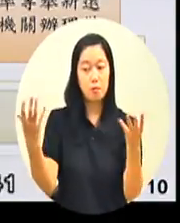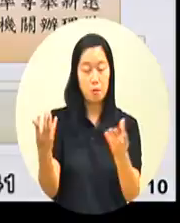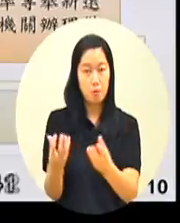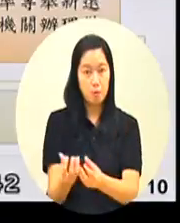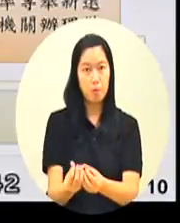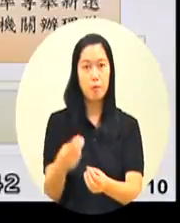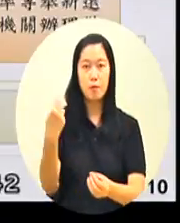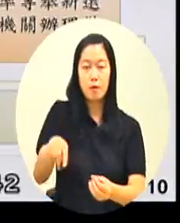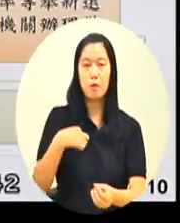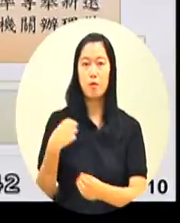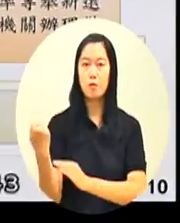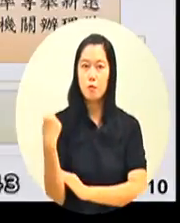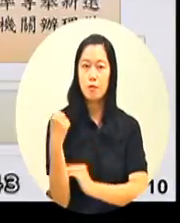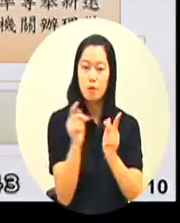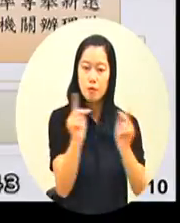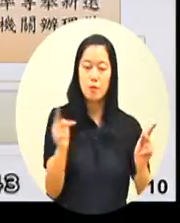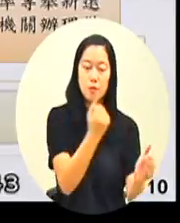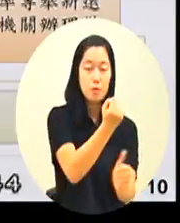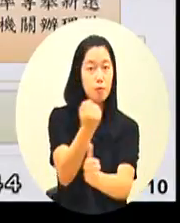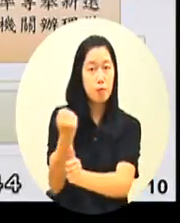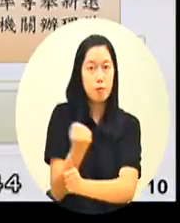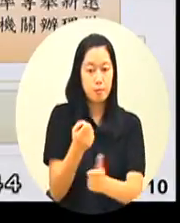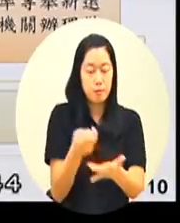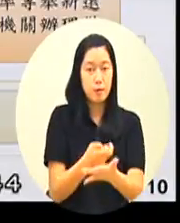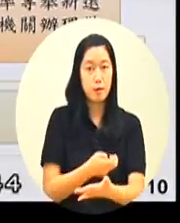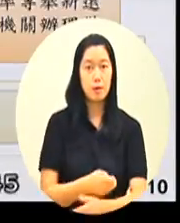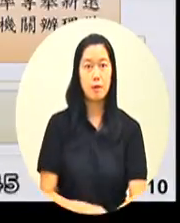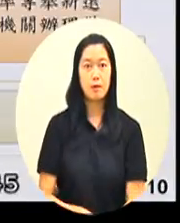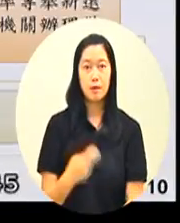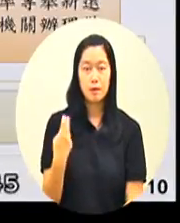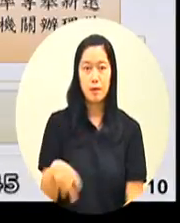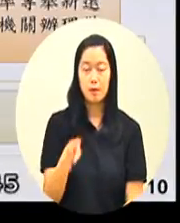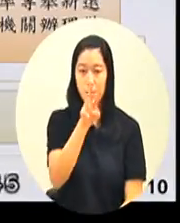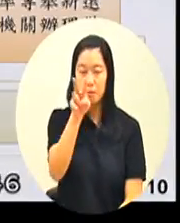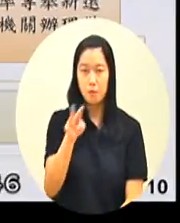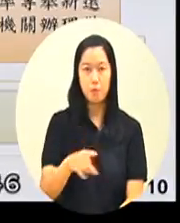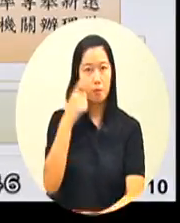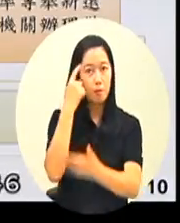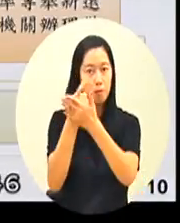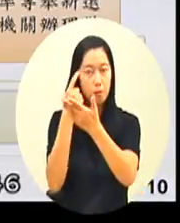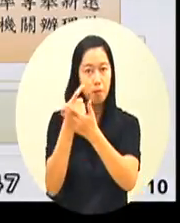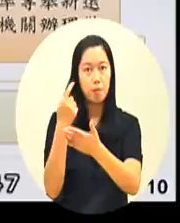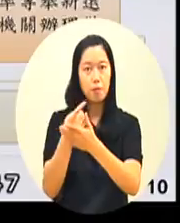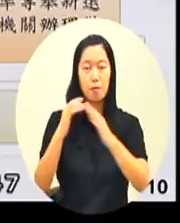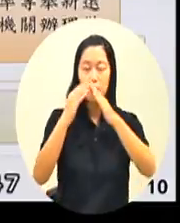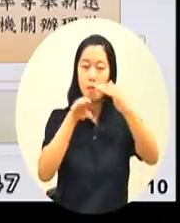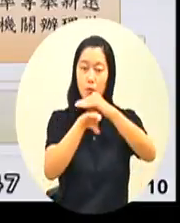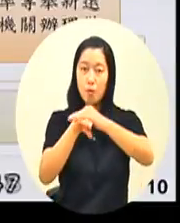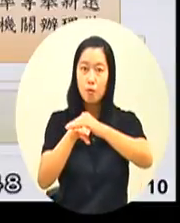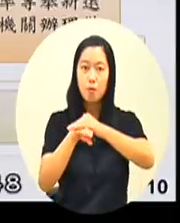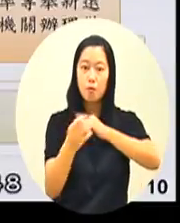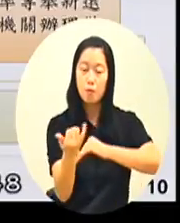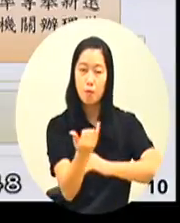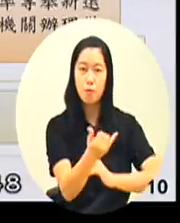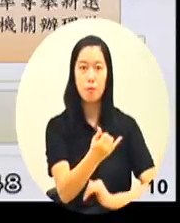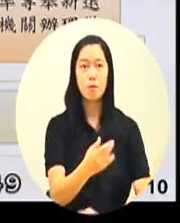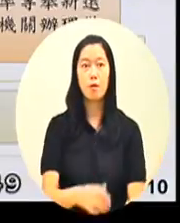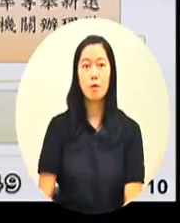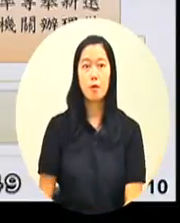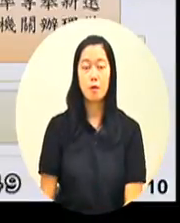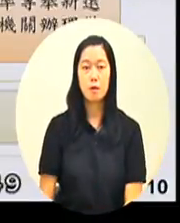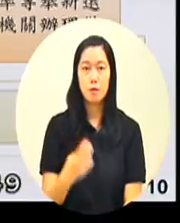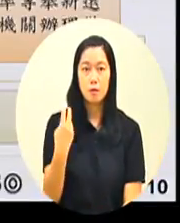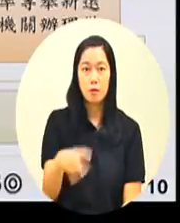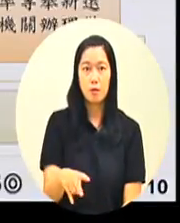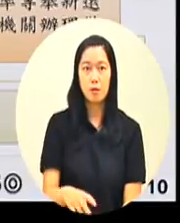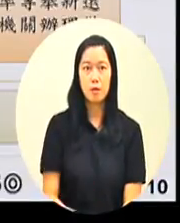是积极管理债务。那我们会看着每天观察事故的余处来，大额